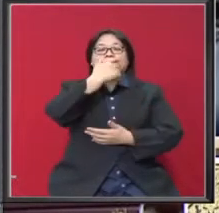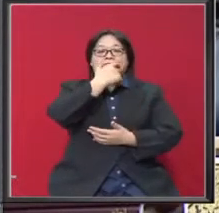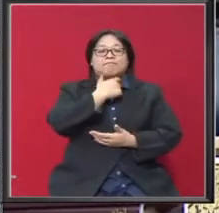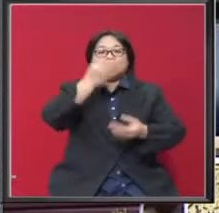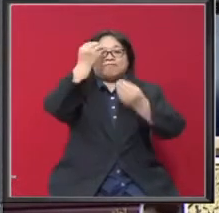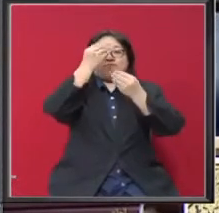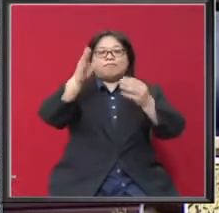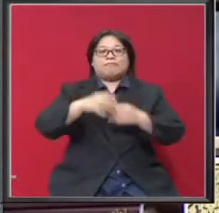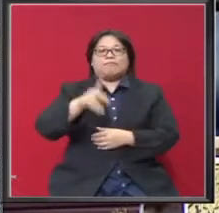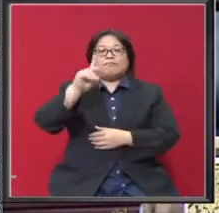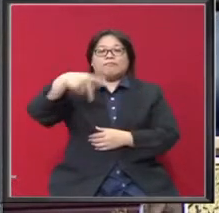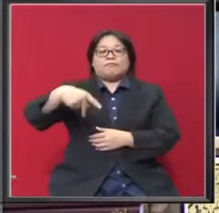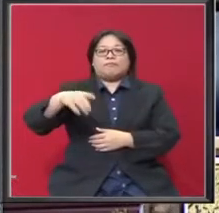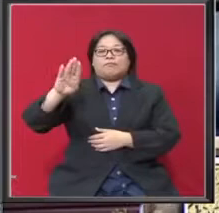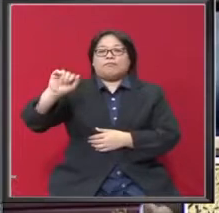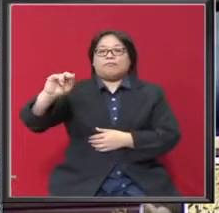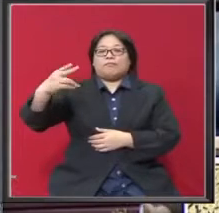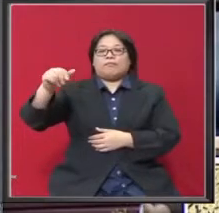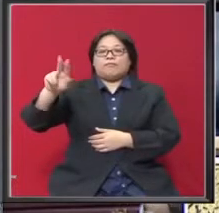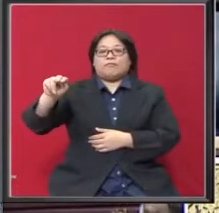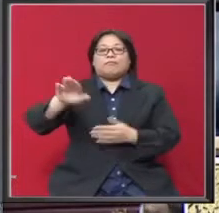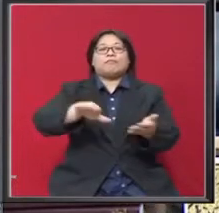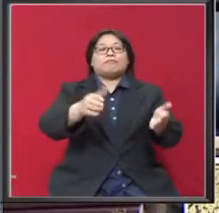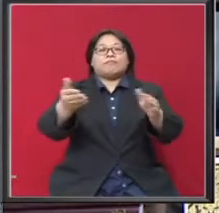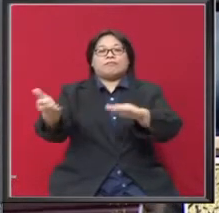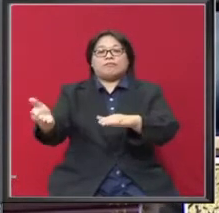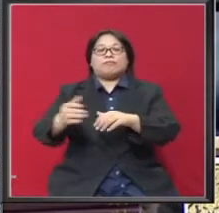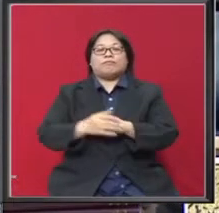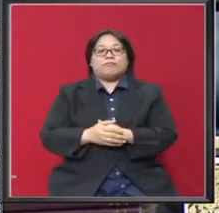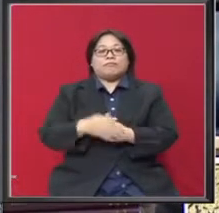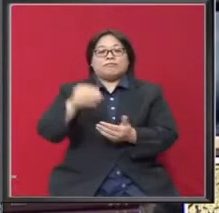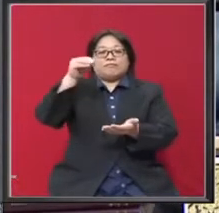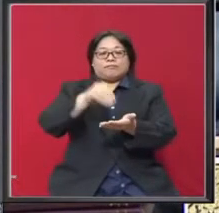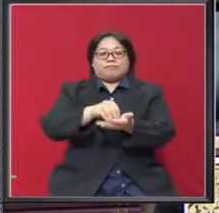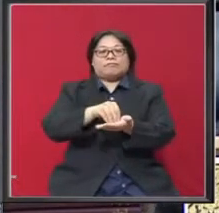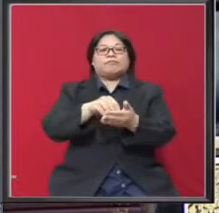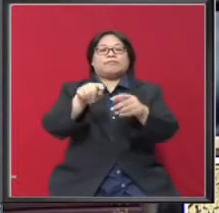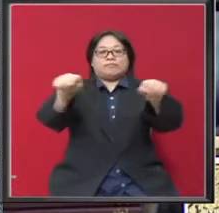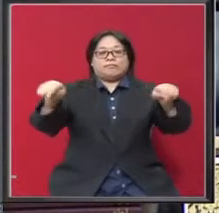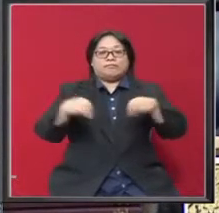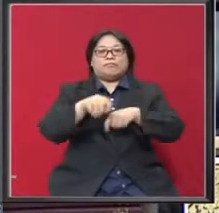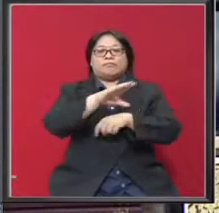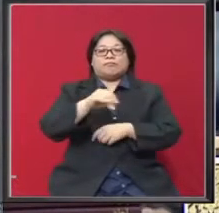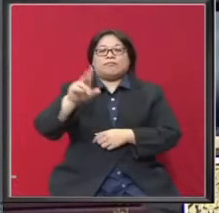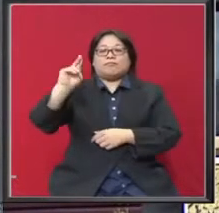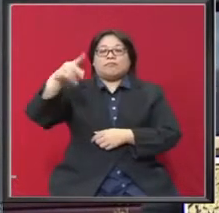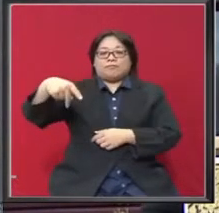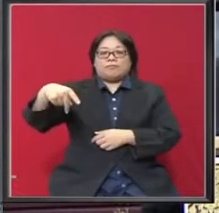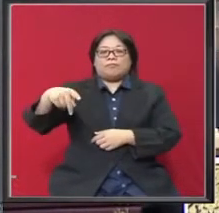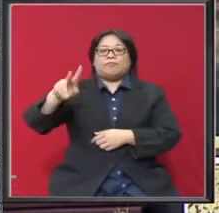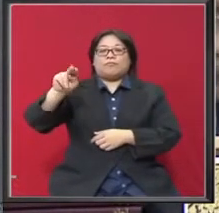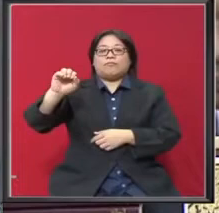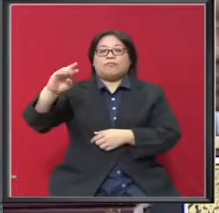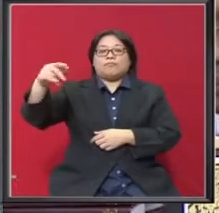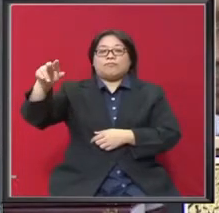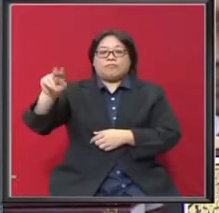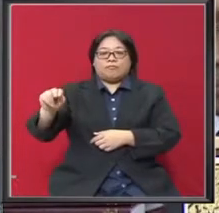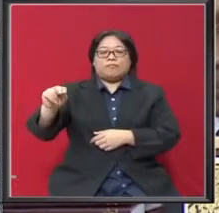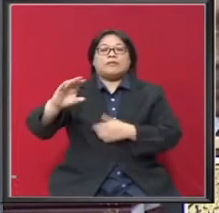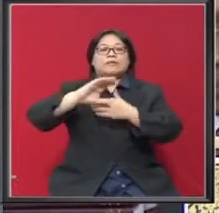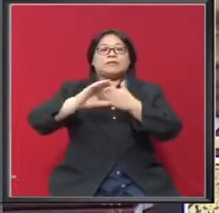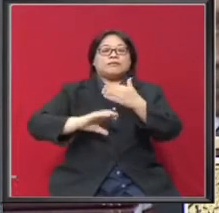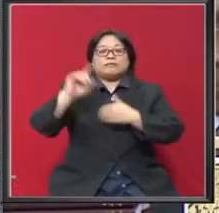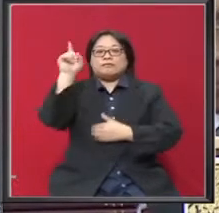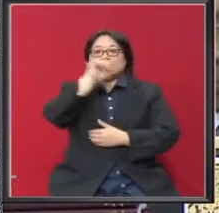dimaklumkan koprol Baharuddin bin Ramli telah toko ban di tempat kejadian mereka Loco penorehan anak lelaki tadi